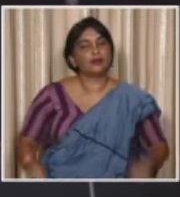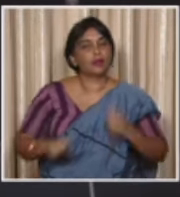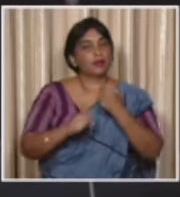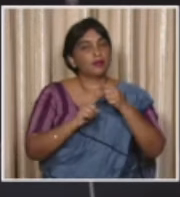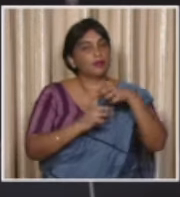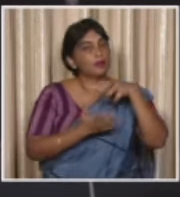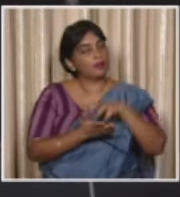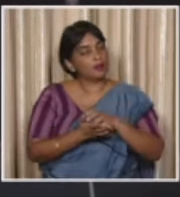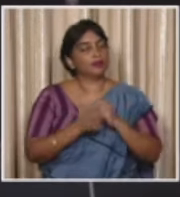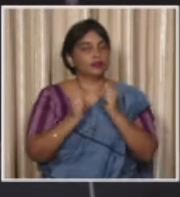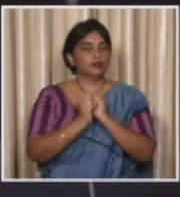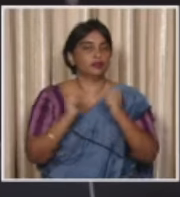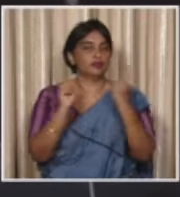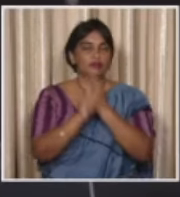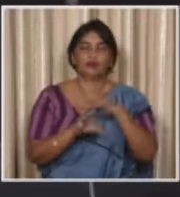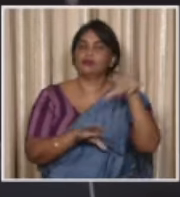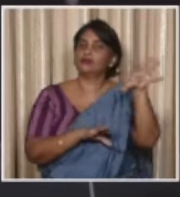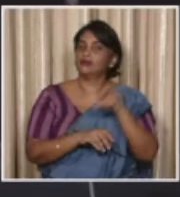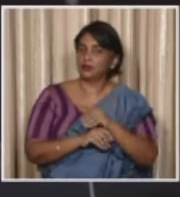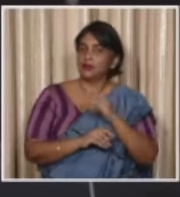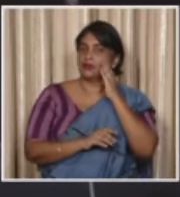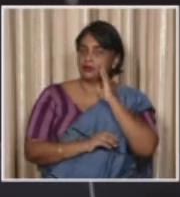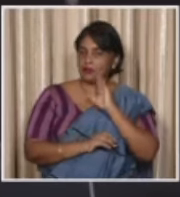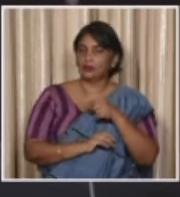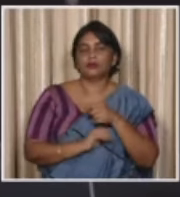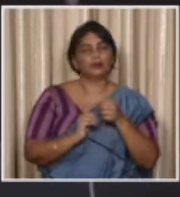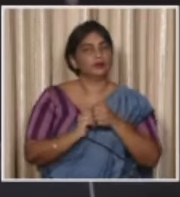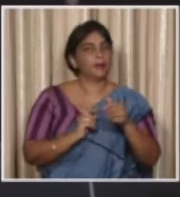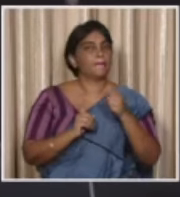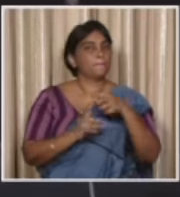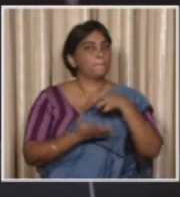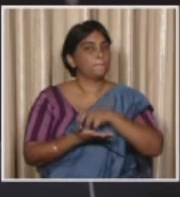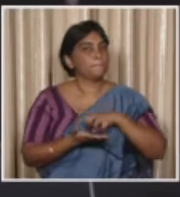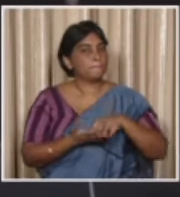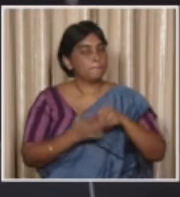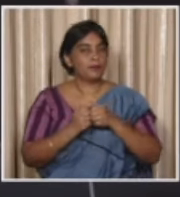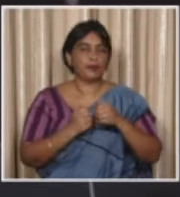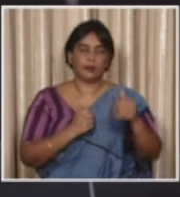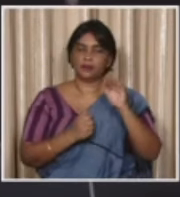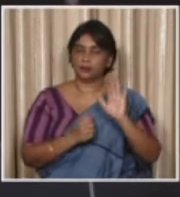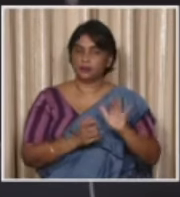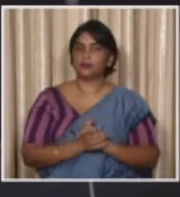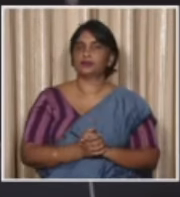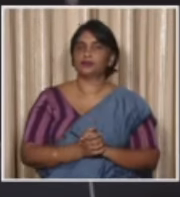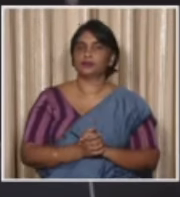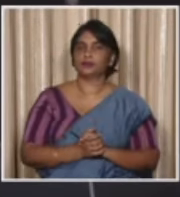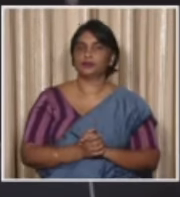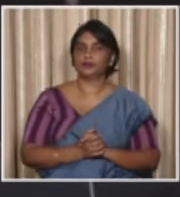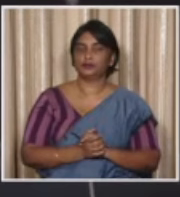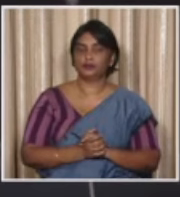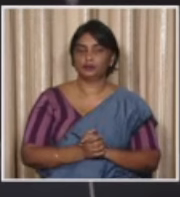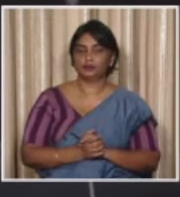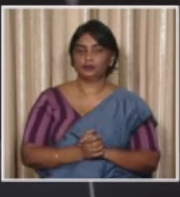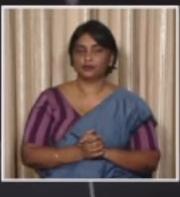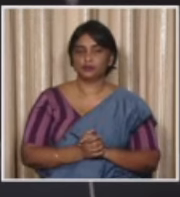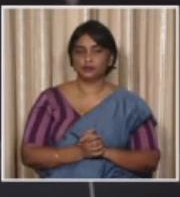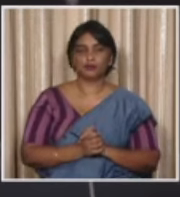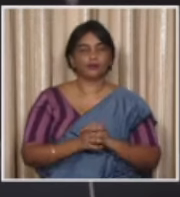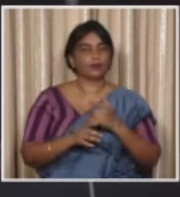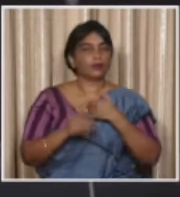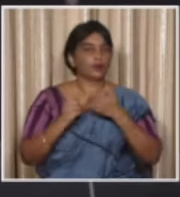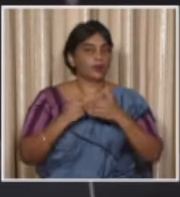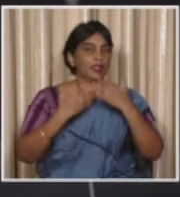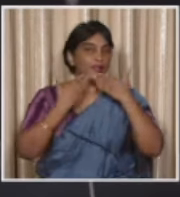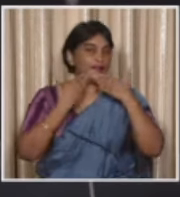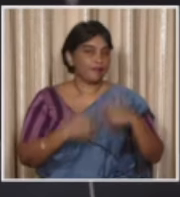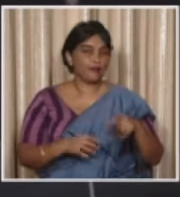නිදහස් කරනවා, අනිත් එකෙන් ගන්න ඕනේ. ඒක තමයි සාමාන්‍යයෙන් පළාත් සභා පීඨ උපදවසේ ඉඳලා තිබෙනා වූ කාර්යපටිපාටි. වාරාන්තර